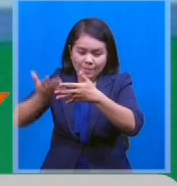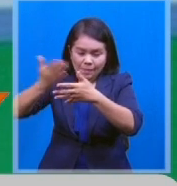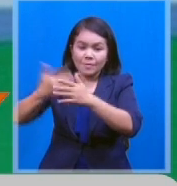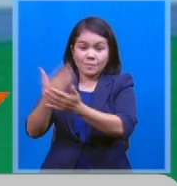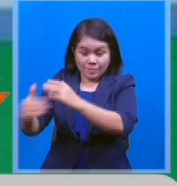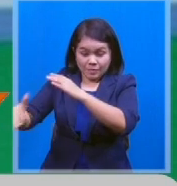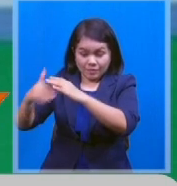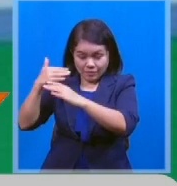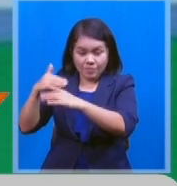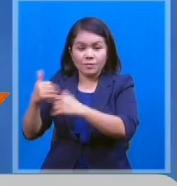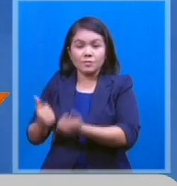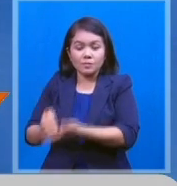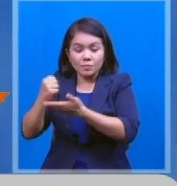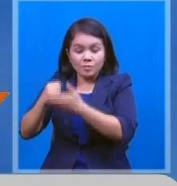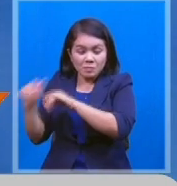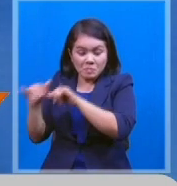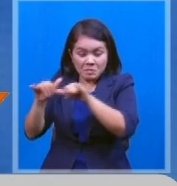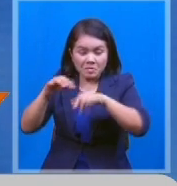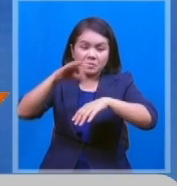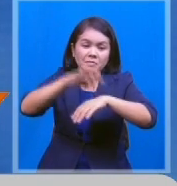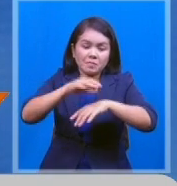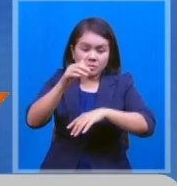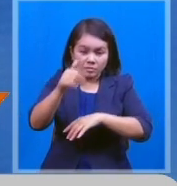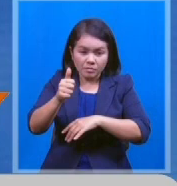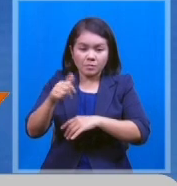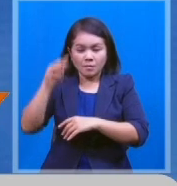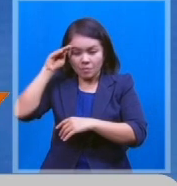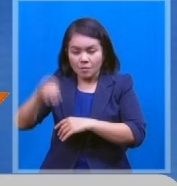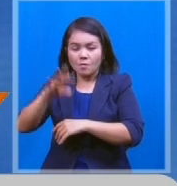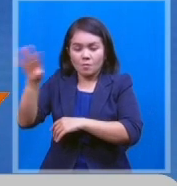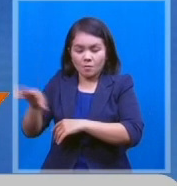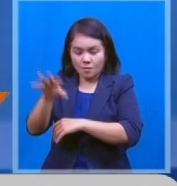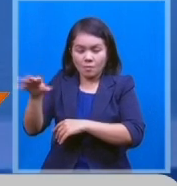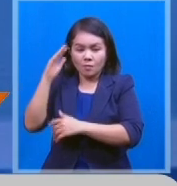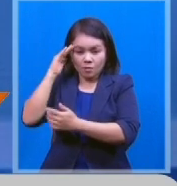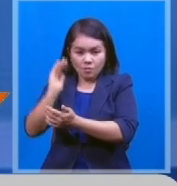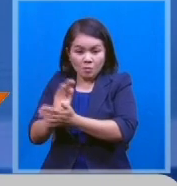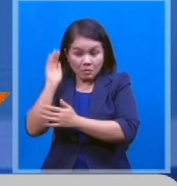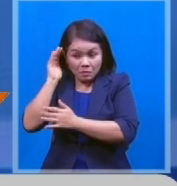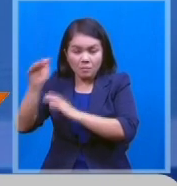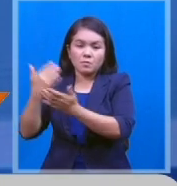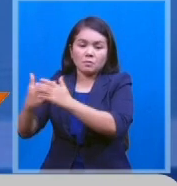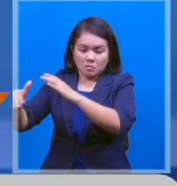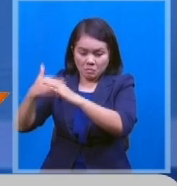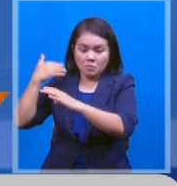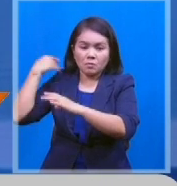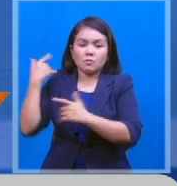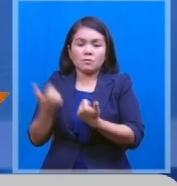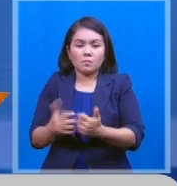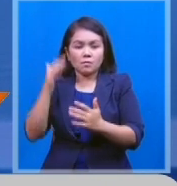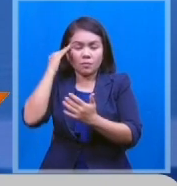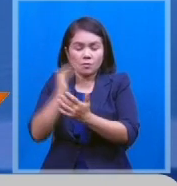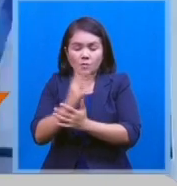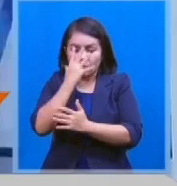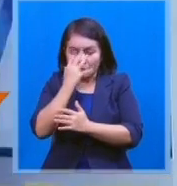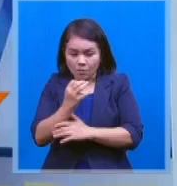าให้กับผู้ต้องหานะครับด้านพันตำรวจเอกกฤษณะพัฒนเจริญรองโฆษกสำนักงานตำรวจแห่งชาติบอกว่าทางผู้บัญชาการตำรวจแห่ง